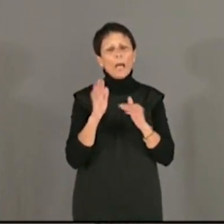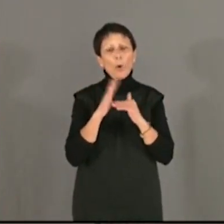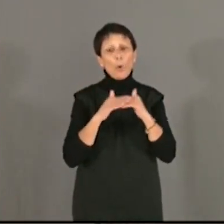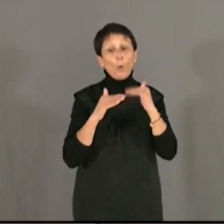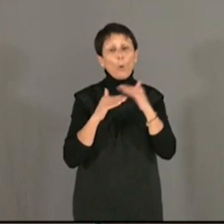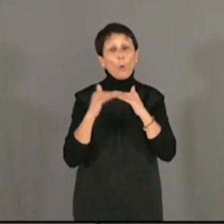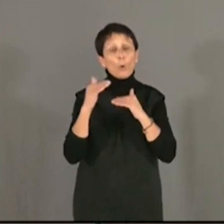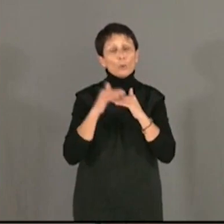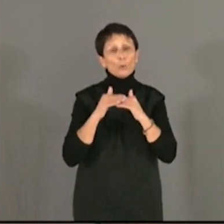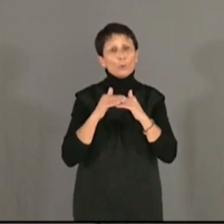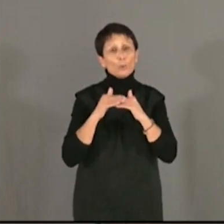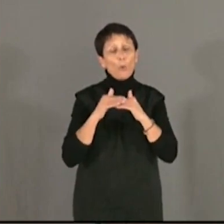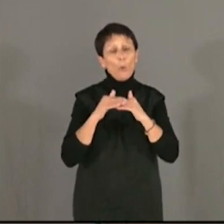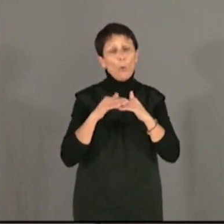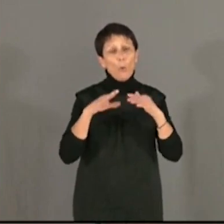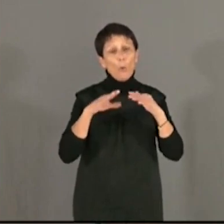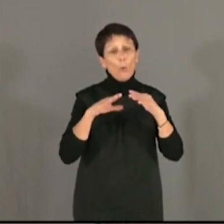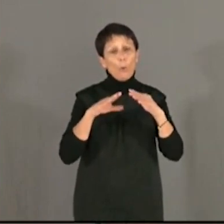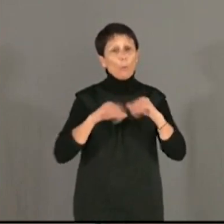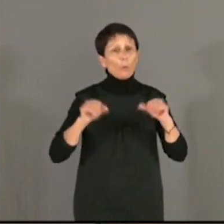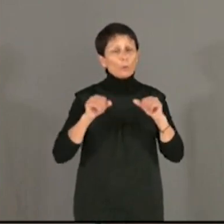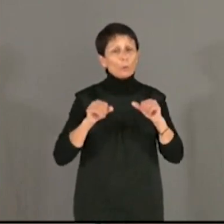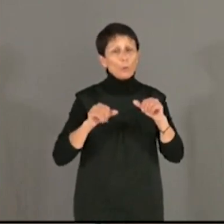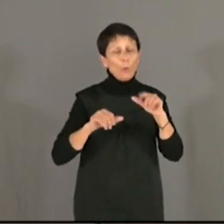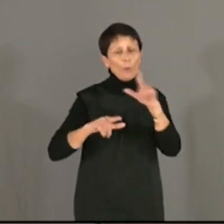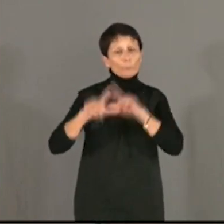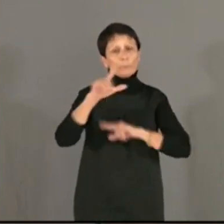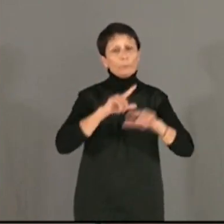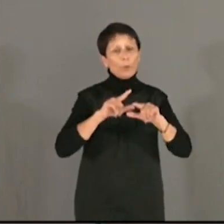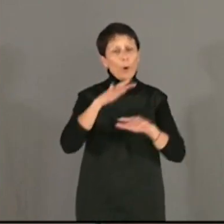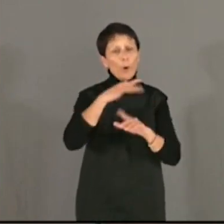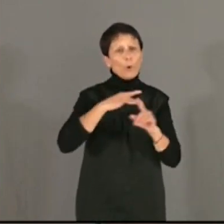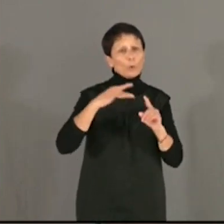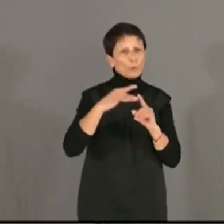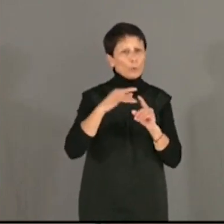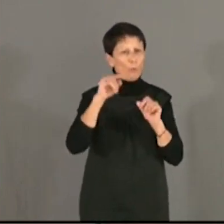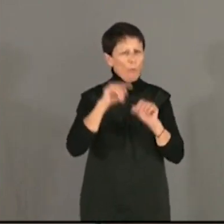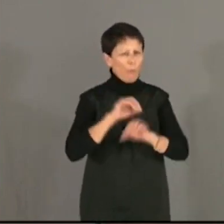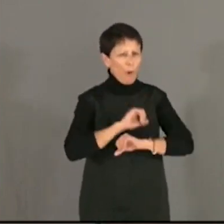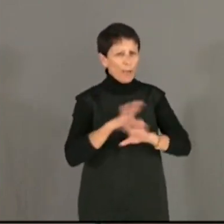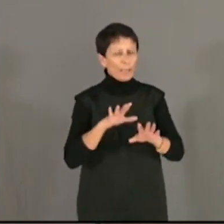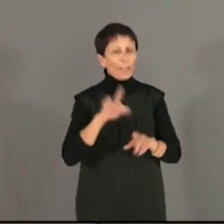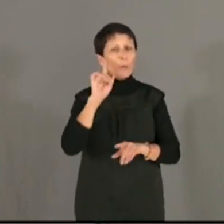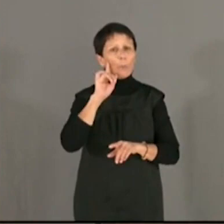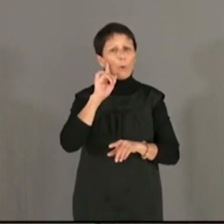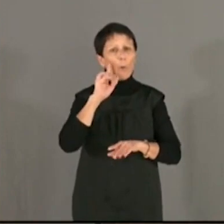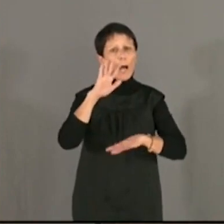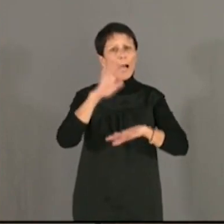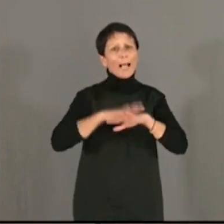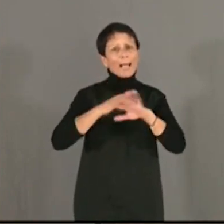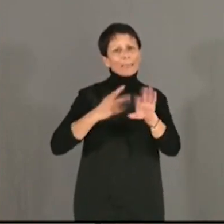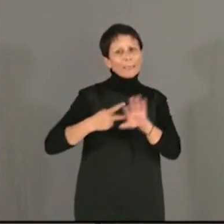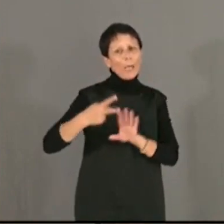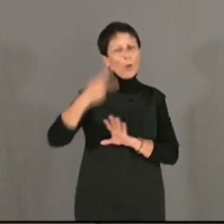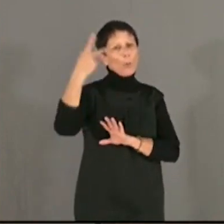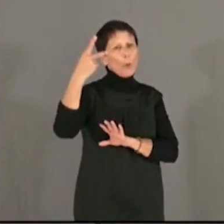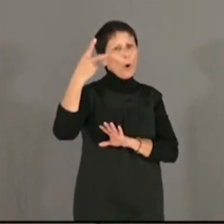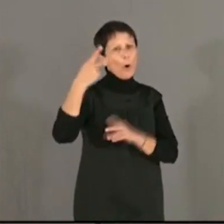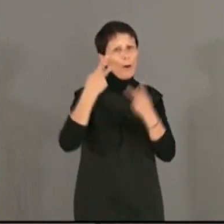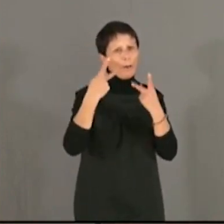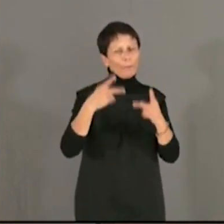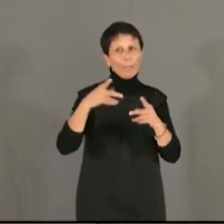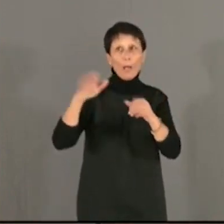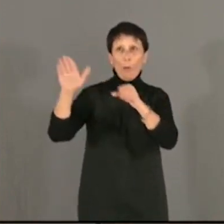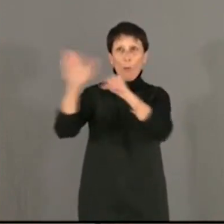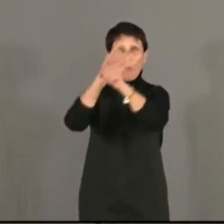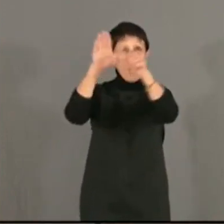construction des logements sociaux. Car force est de constater que dans les quartiers, dans les arrondissements situés au nord de la ville, c'est